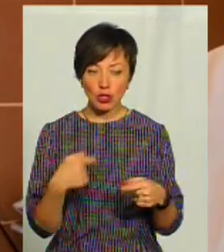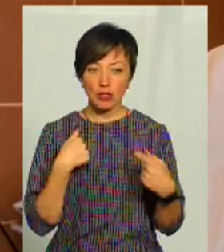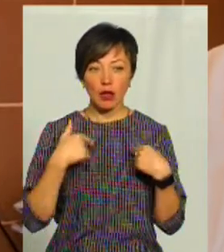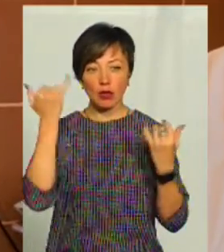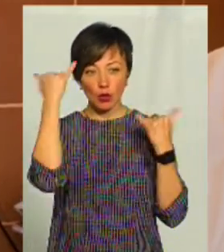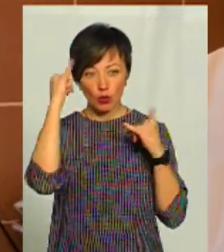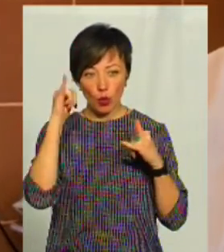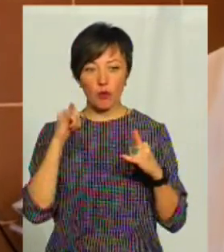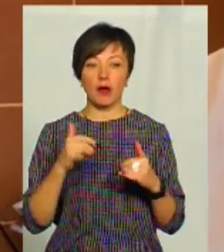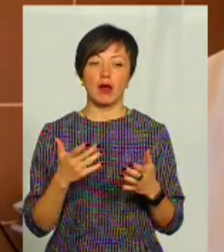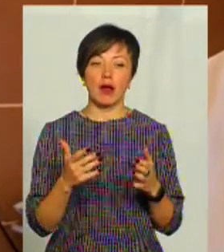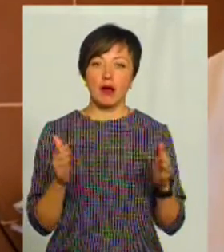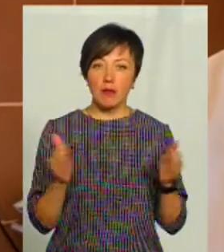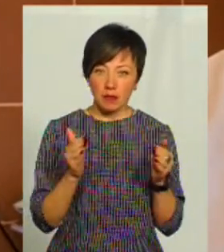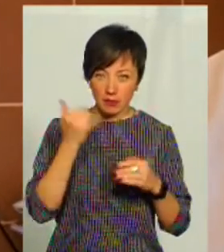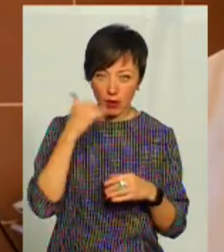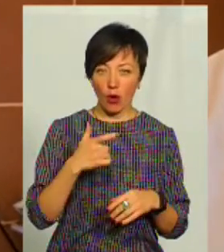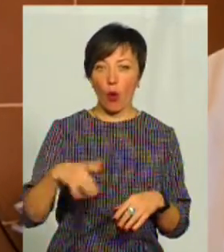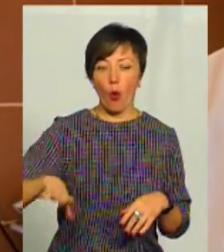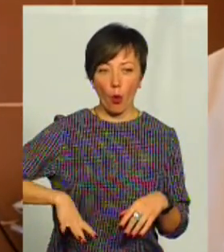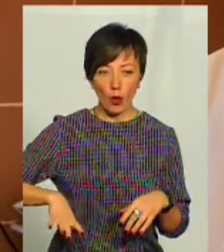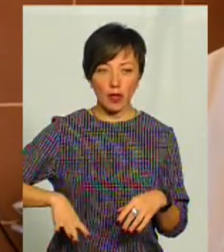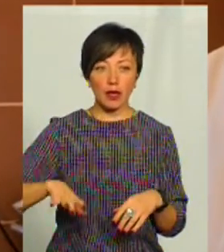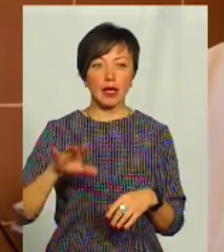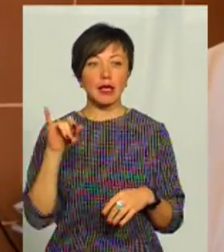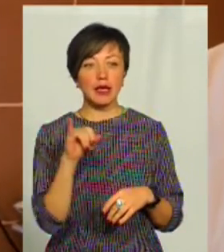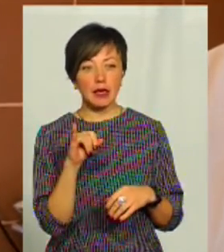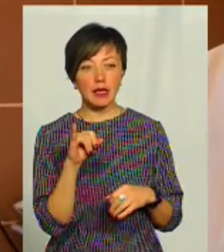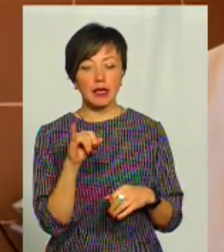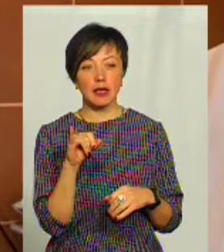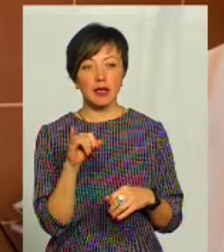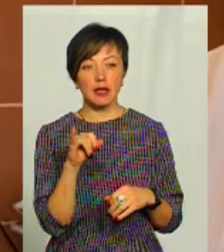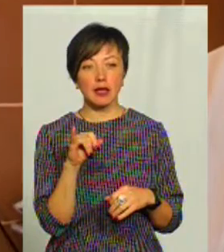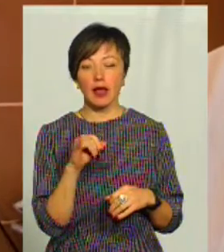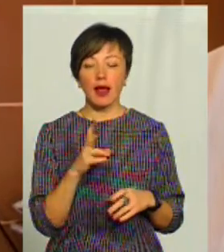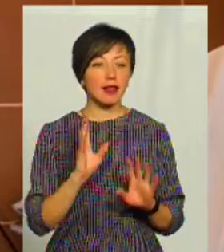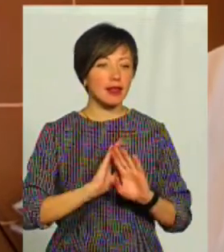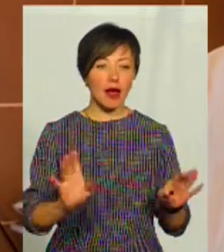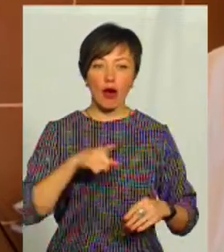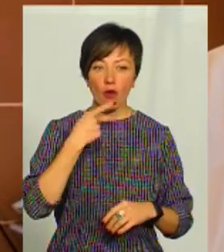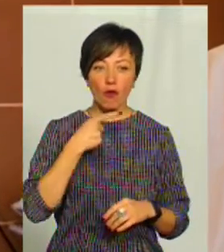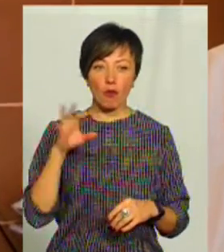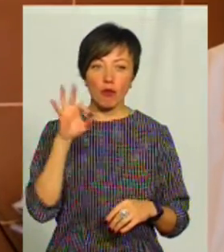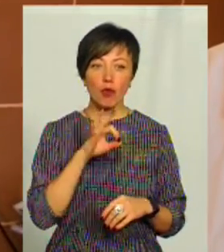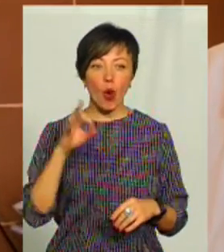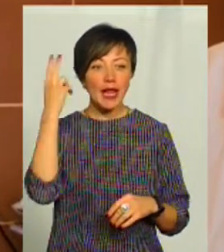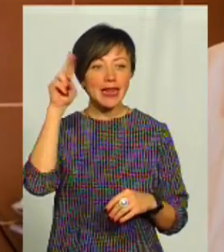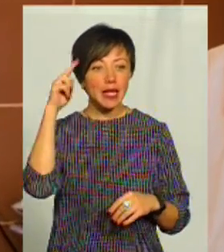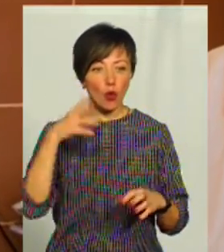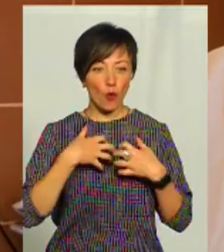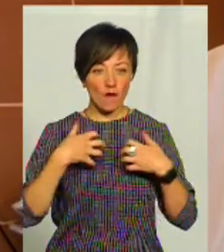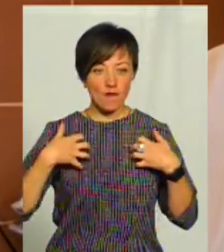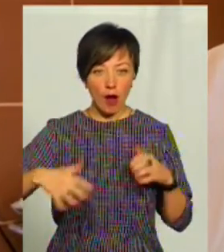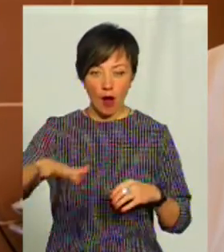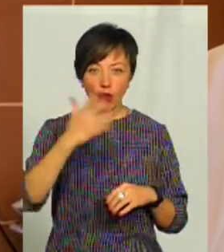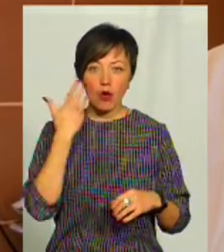рогата худоба, дрібна рогата худоба, коні. Ну, вже не кажучи про дику фауну, коли